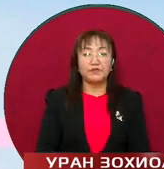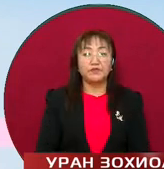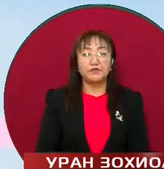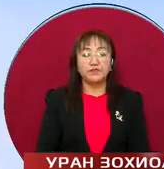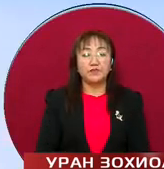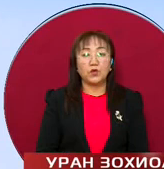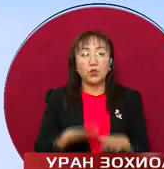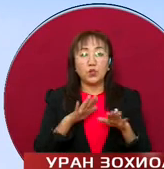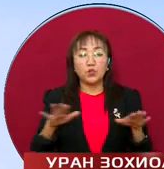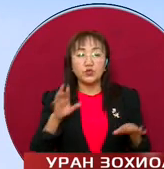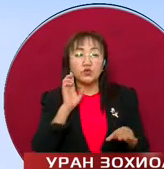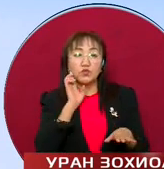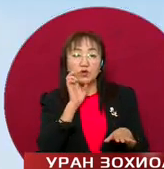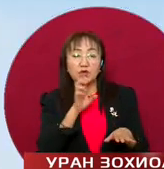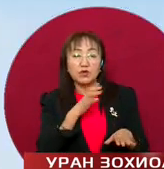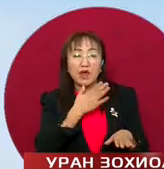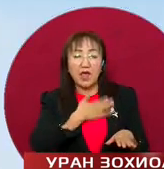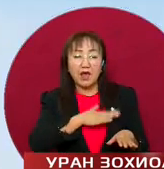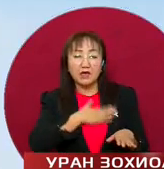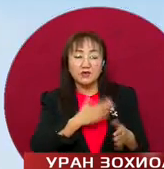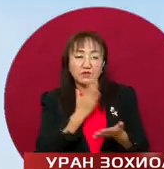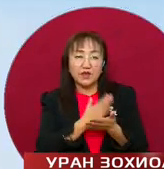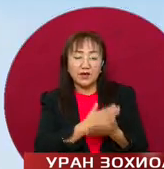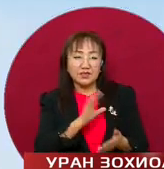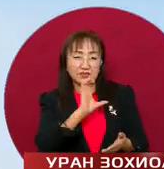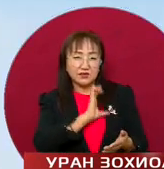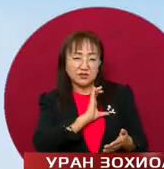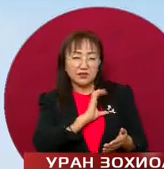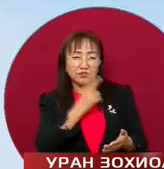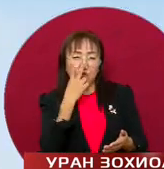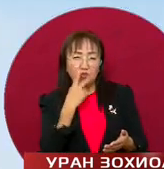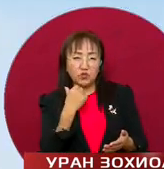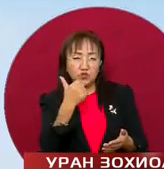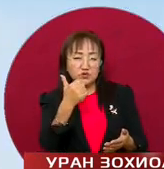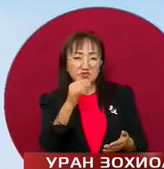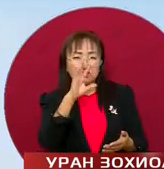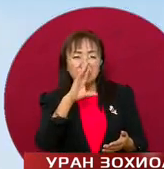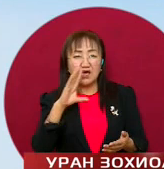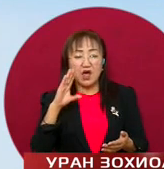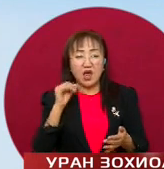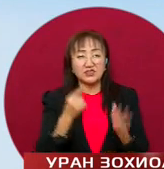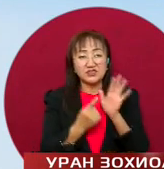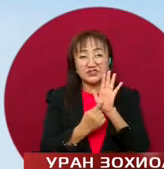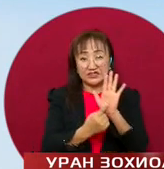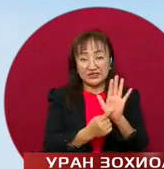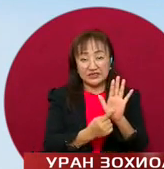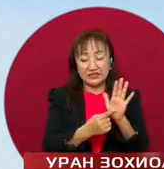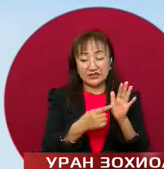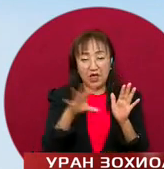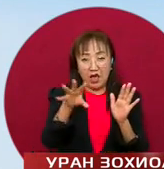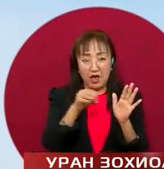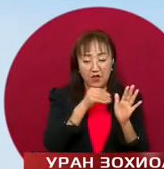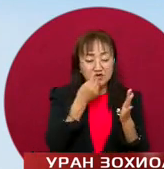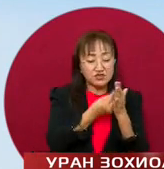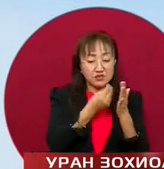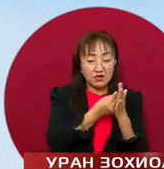хүүхдийн борыг хайрлаж байгаа сэтгэлийг уран дүрслэлээр яаж илэрхийлснийг жишээлэн тайлбарлаарай.